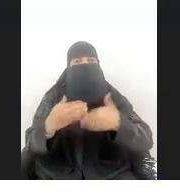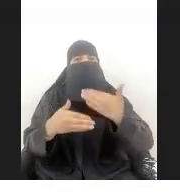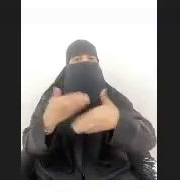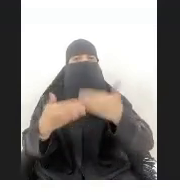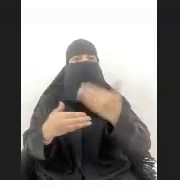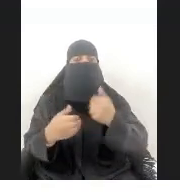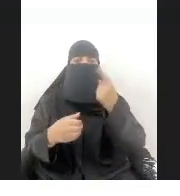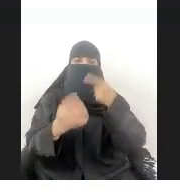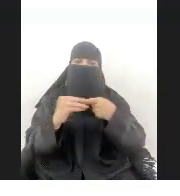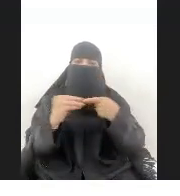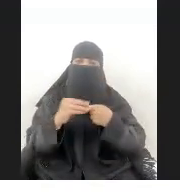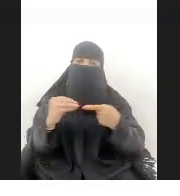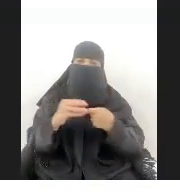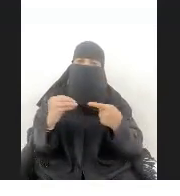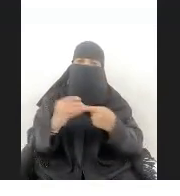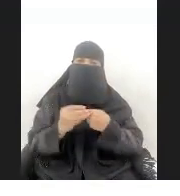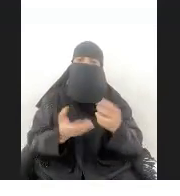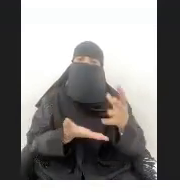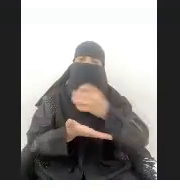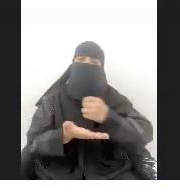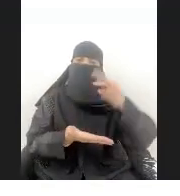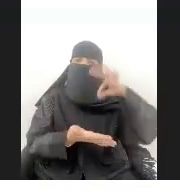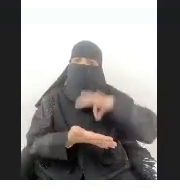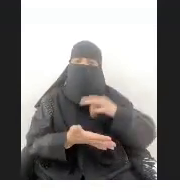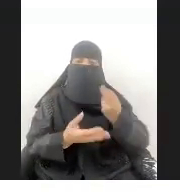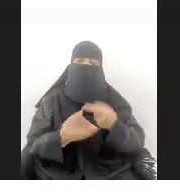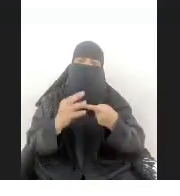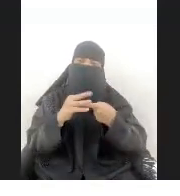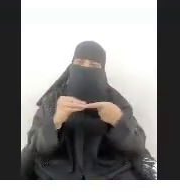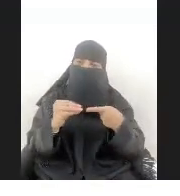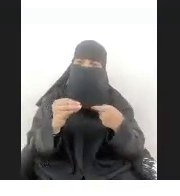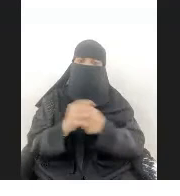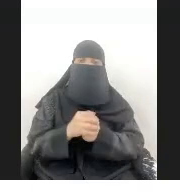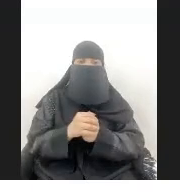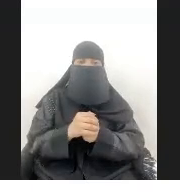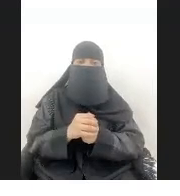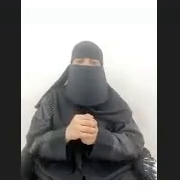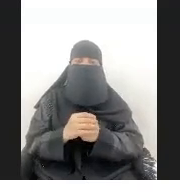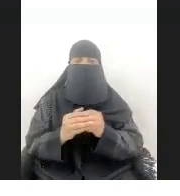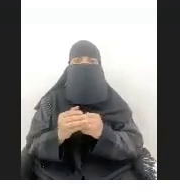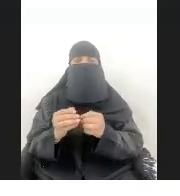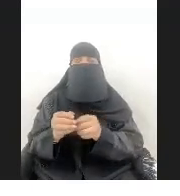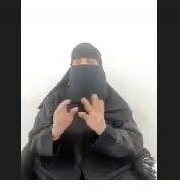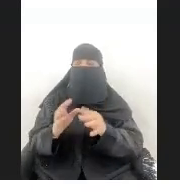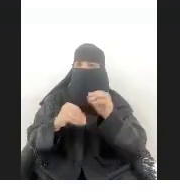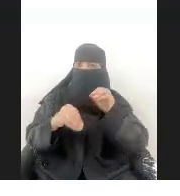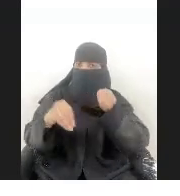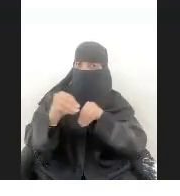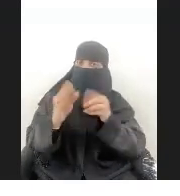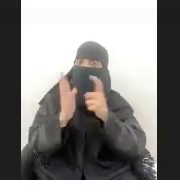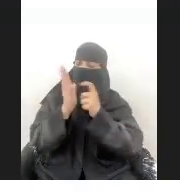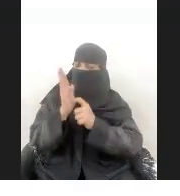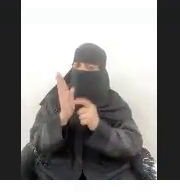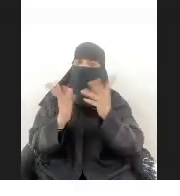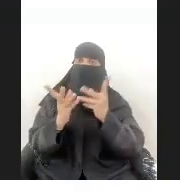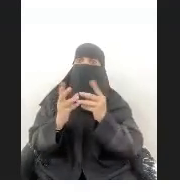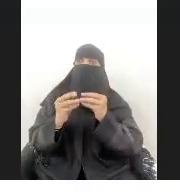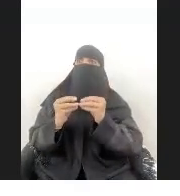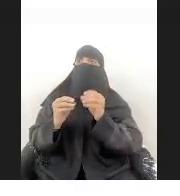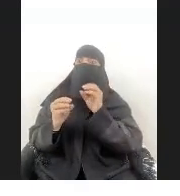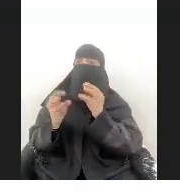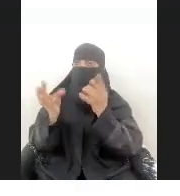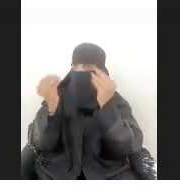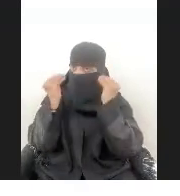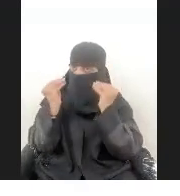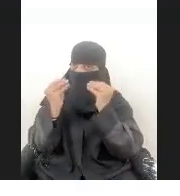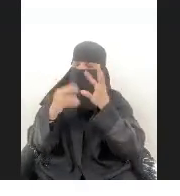إحنا ننظم، كيف إحنا نرتب، كيف نحط يعني وحدات كذا معينة المتعلم يبدأ يستوعبها، كيف